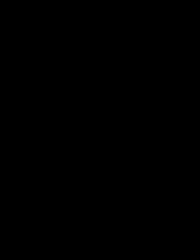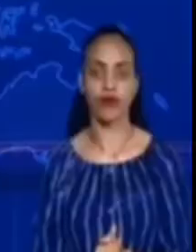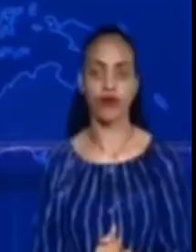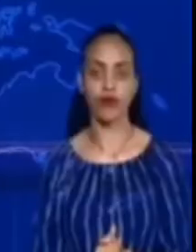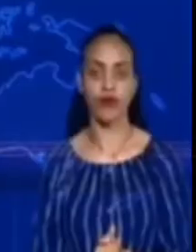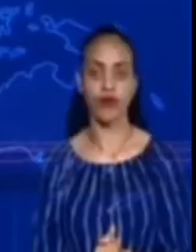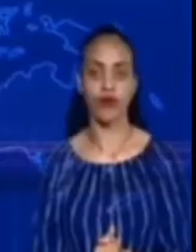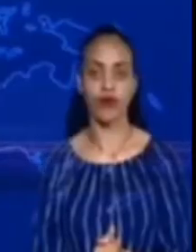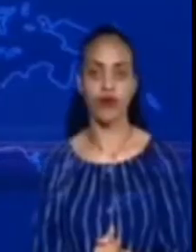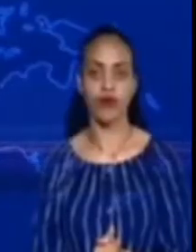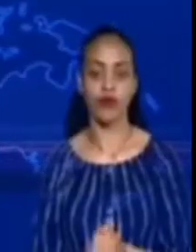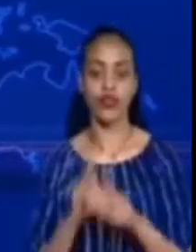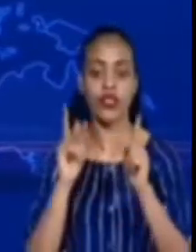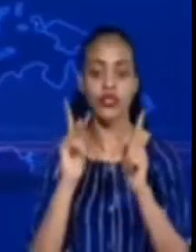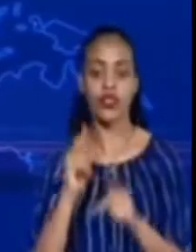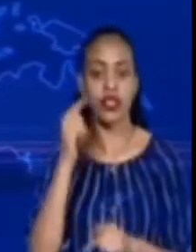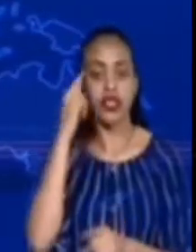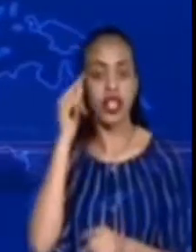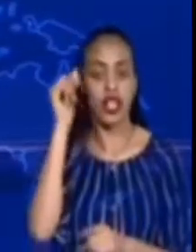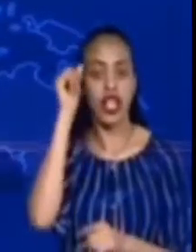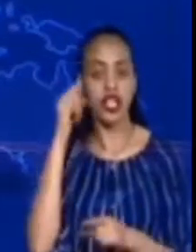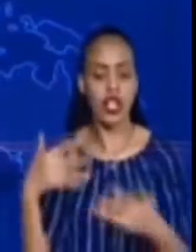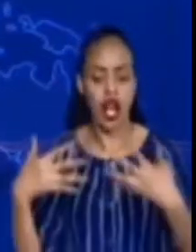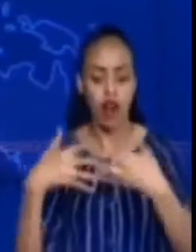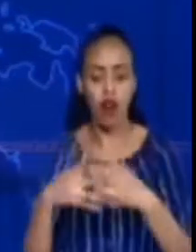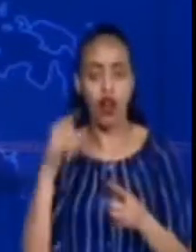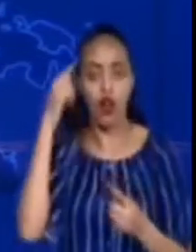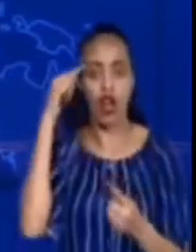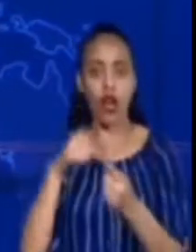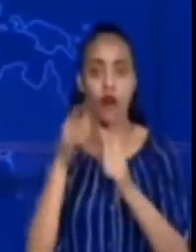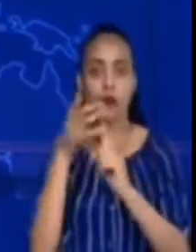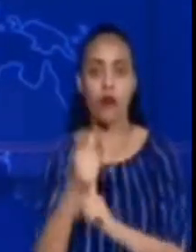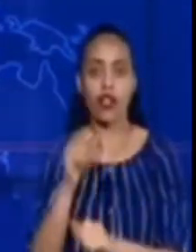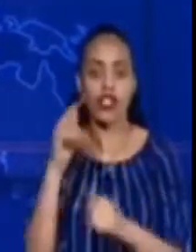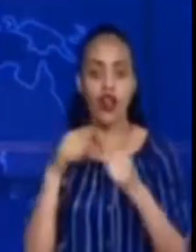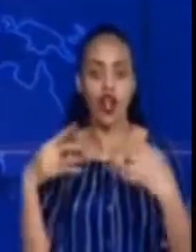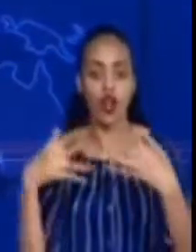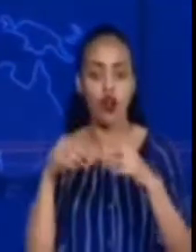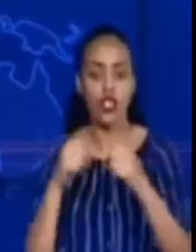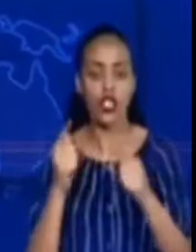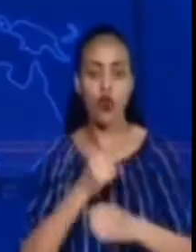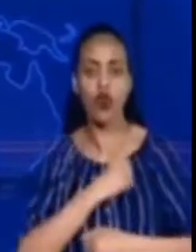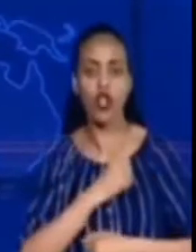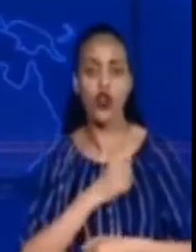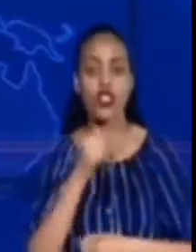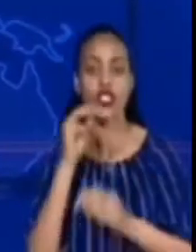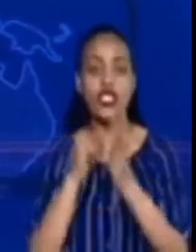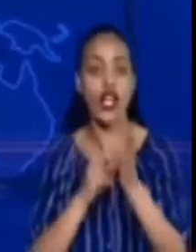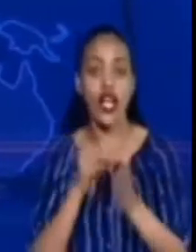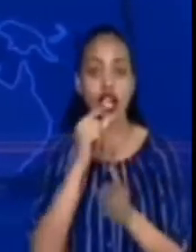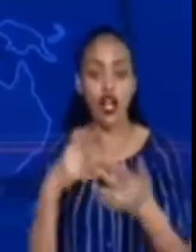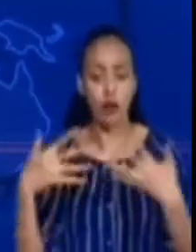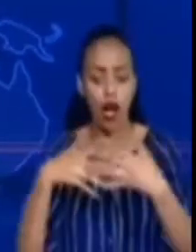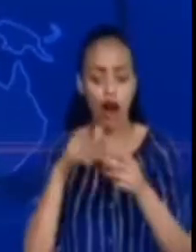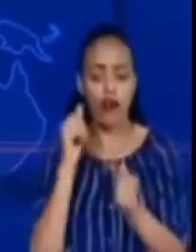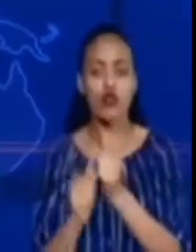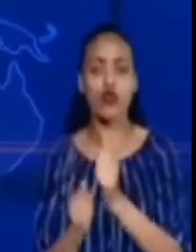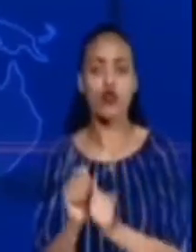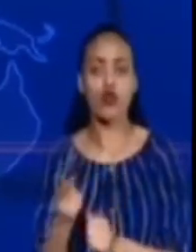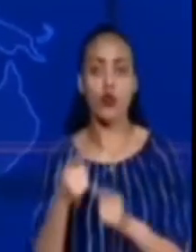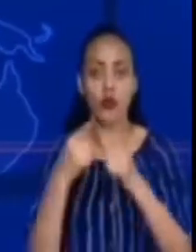አረ ሼም ነው ዘመድኩን የምር በጣም ሼም ነው ወላሂ ሼም ነው እንዴ ለምን ወደዳችሁት? አንተን